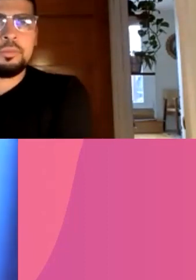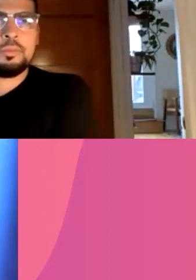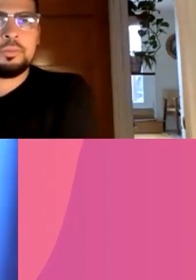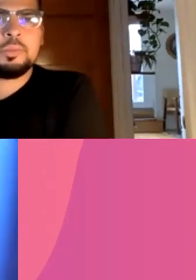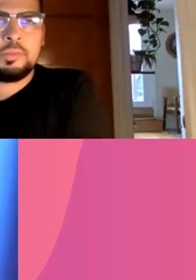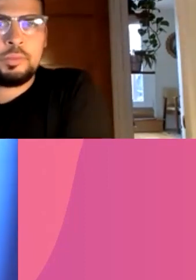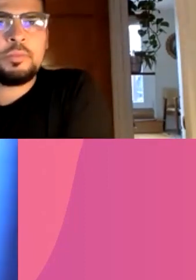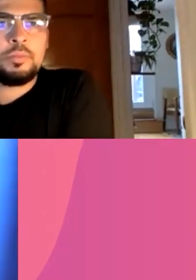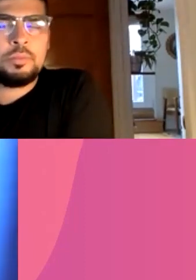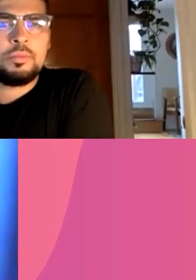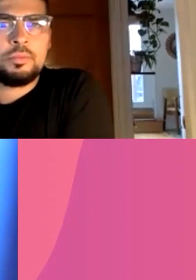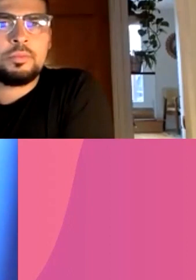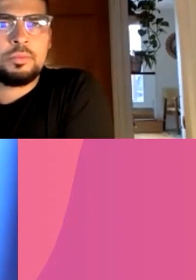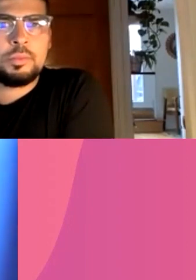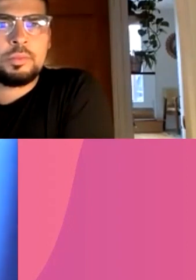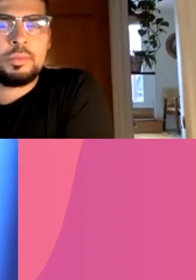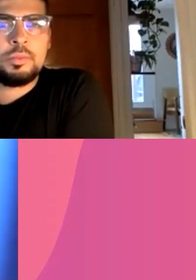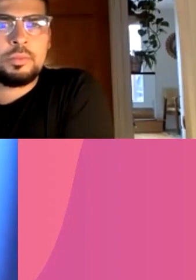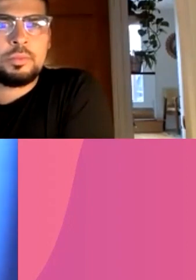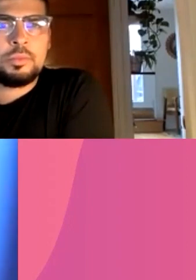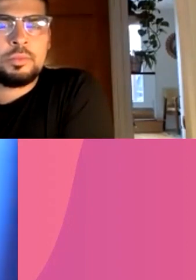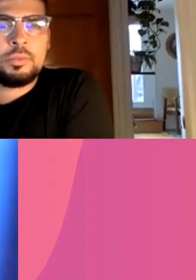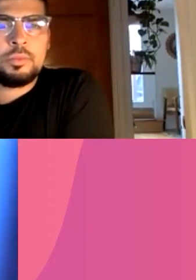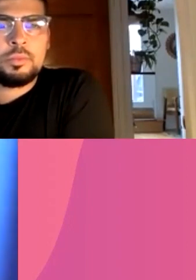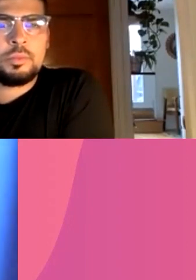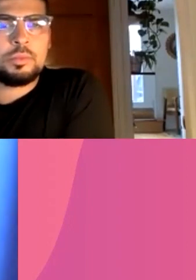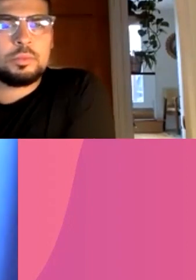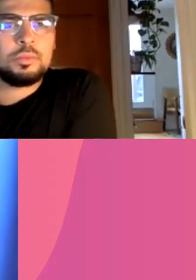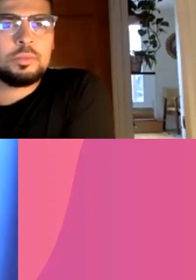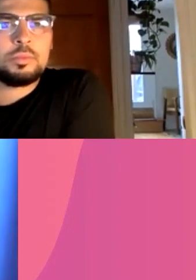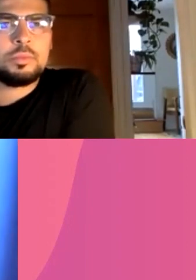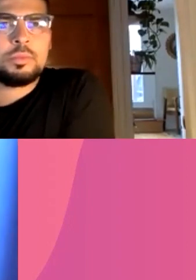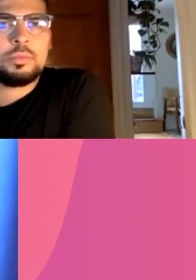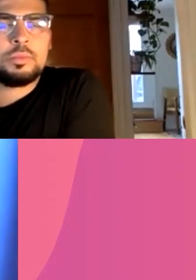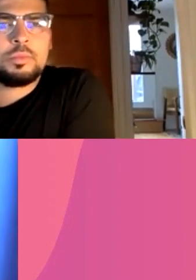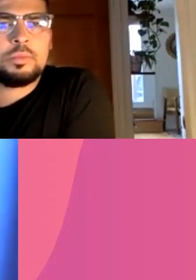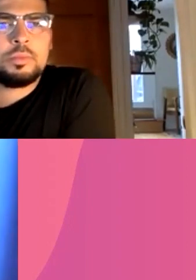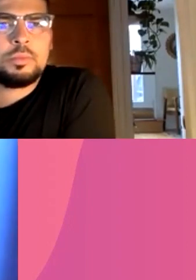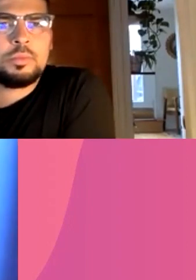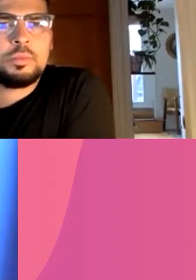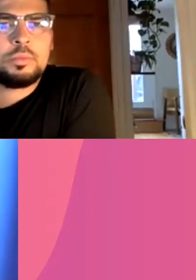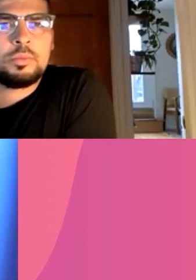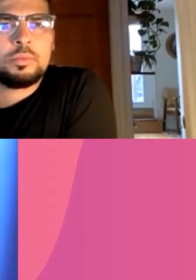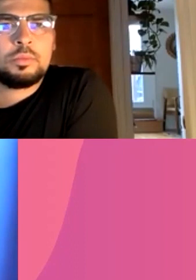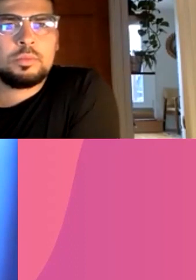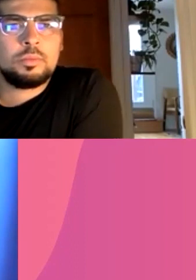les pairs et l'expérience personnelle, l'expérience vécue, il y a